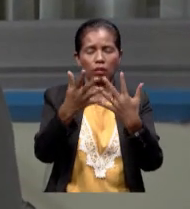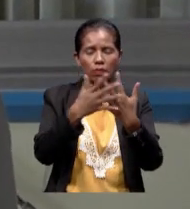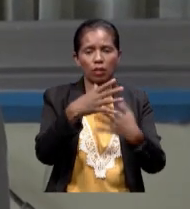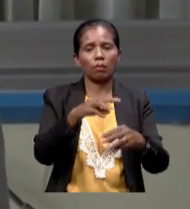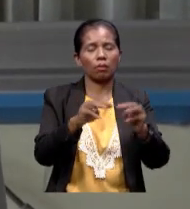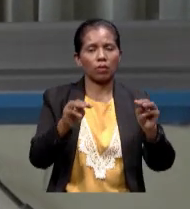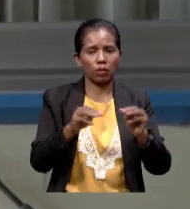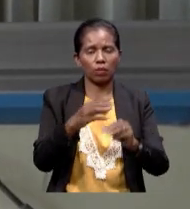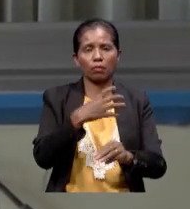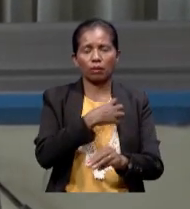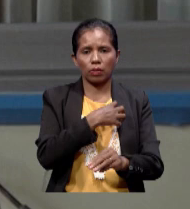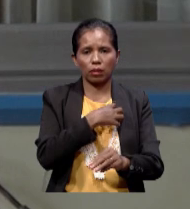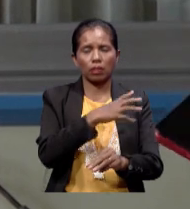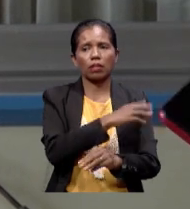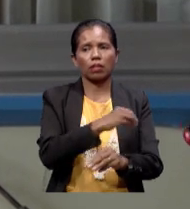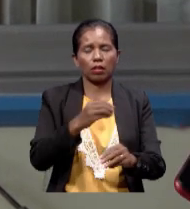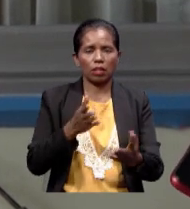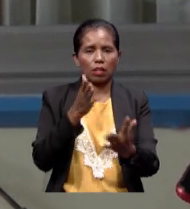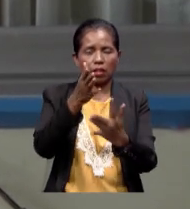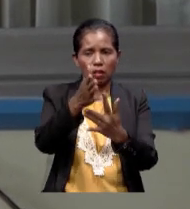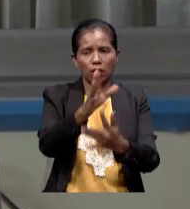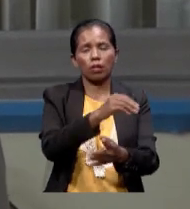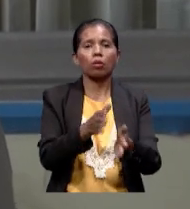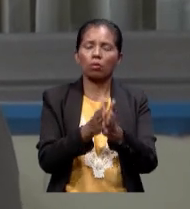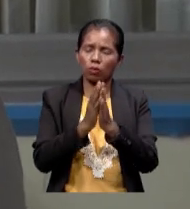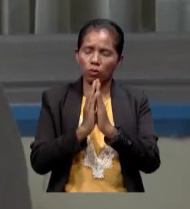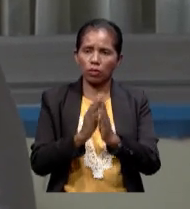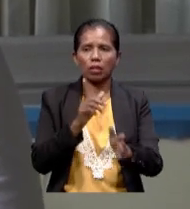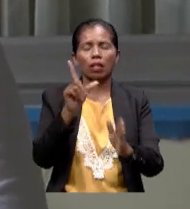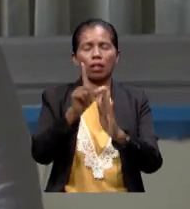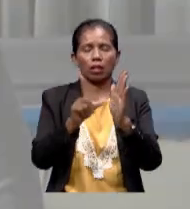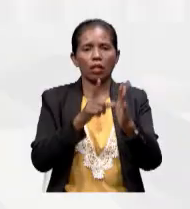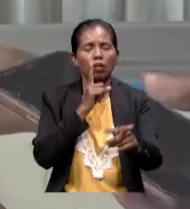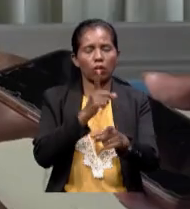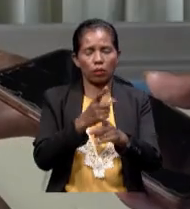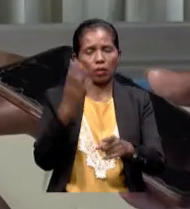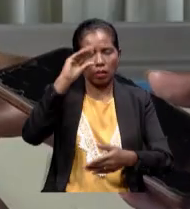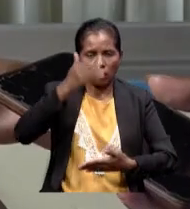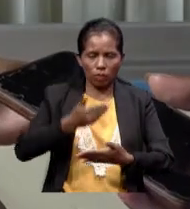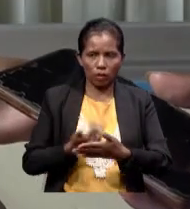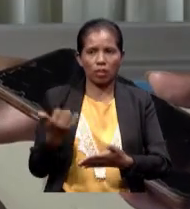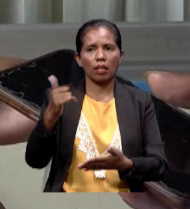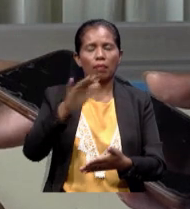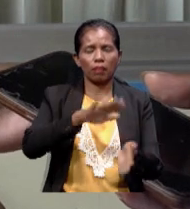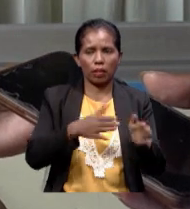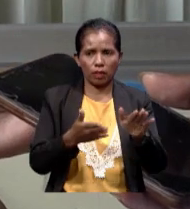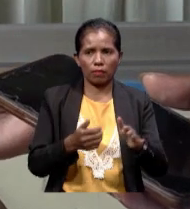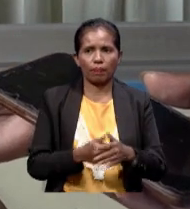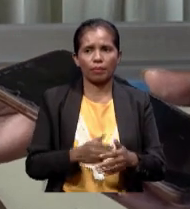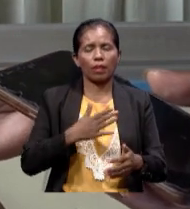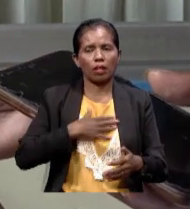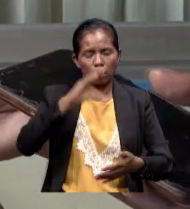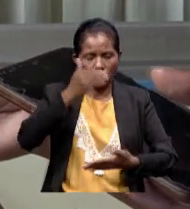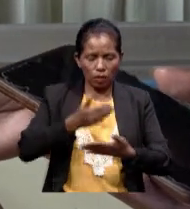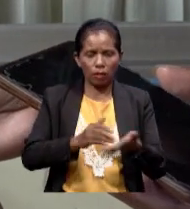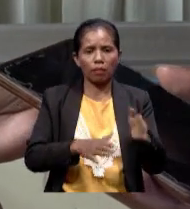hakat ba komisaun be parlamento nasional hodi husul ya los badinia oang nia mate. Ono yang selu, tama hanua sekar hanua mate